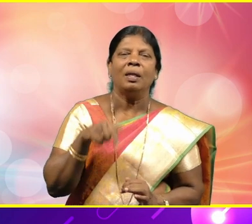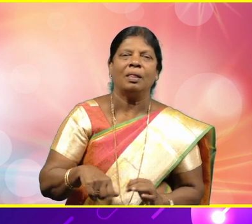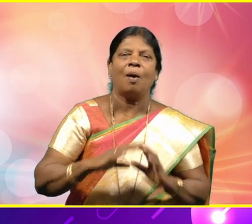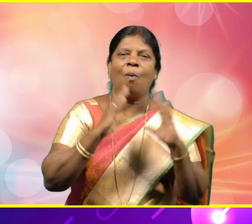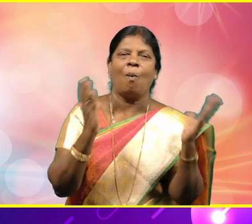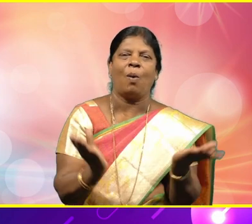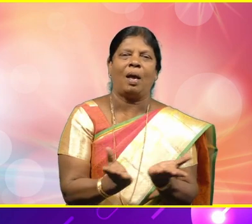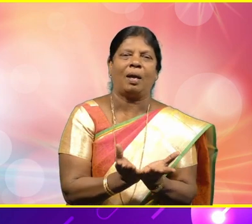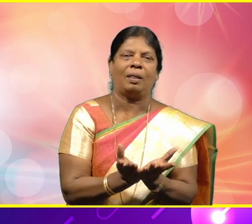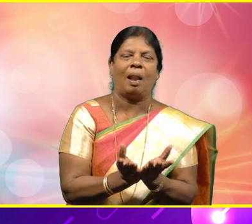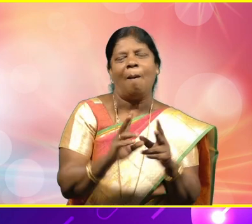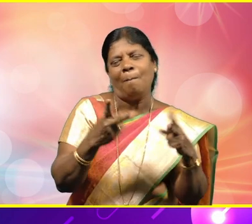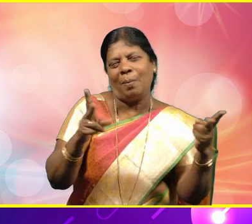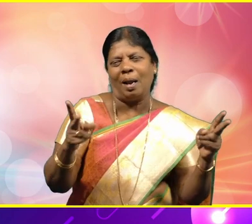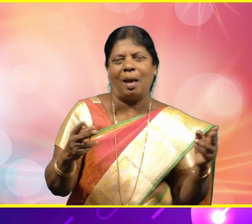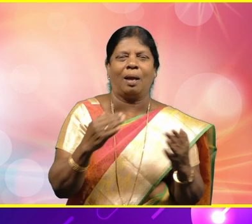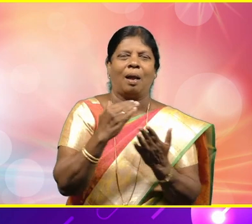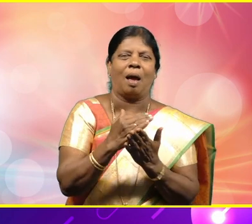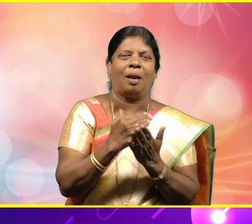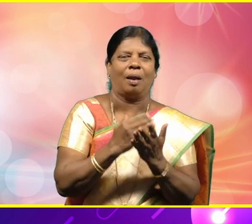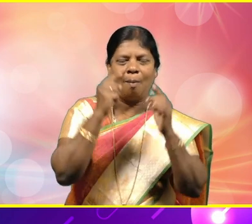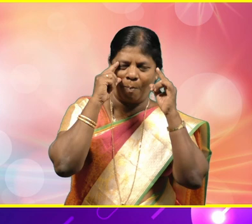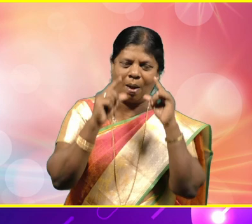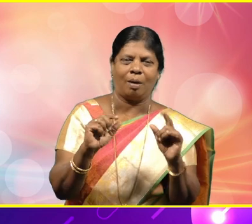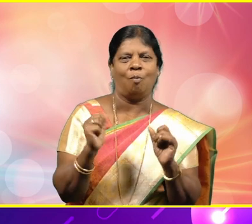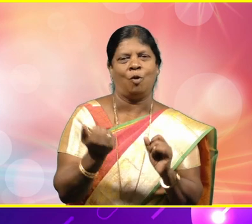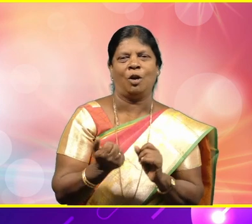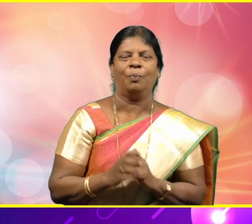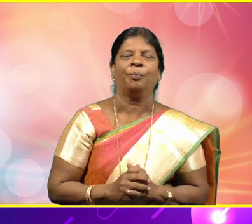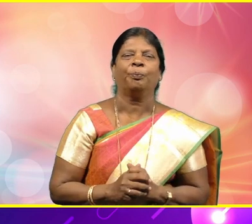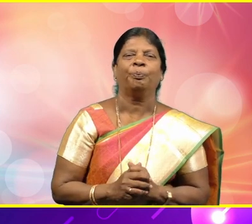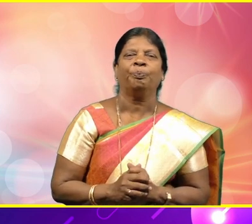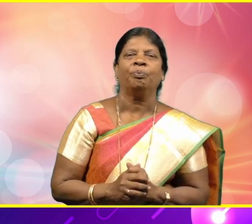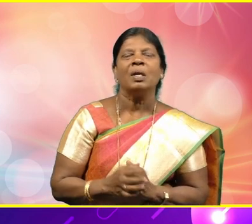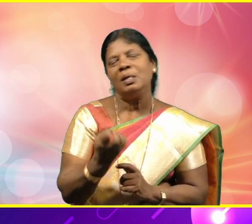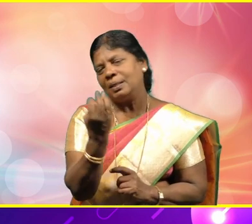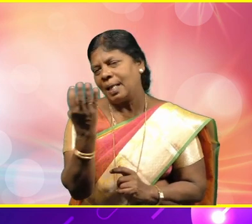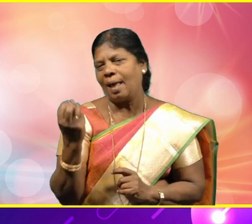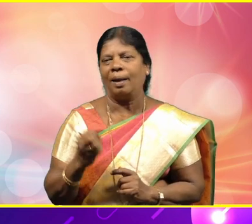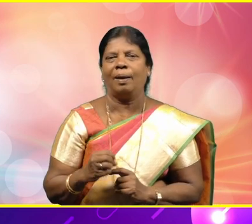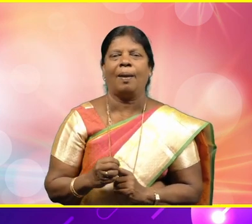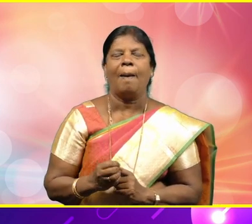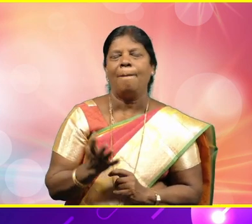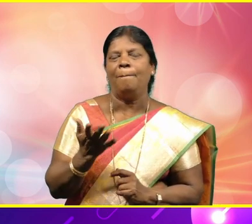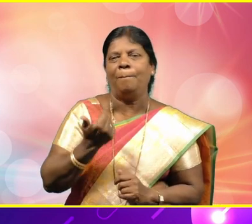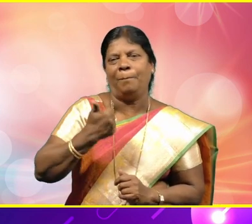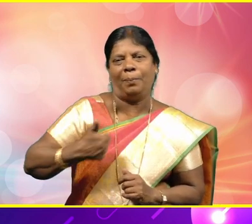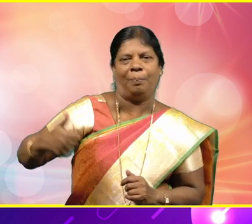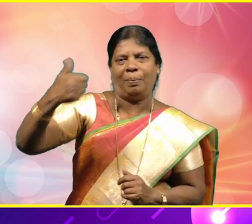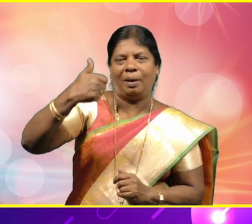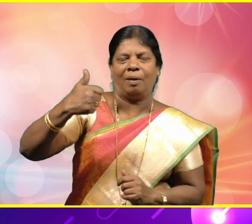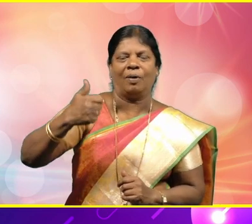இவ்வுலகில் அப்படி பல காரியங்களை நம்மால் பார்க்க முடியும். சிலவ